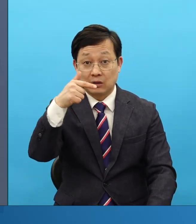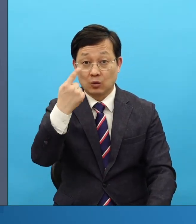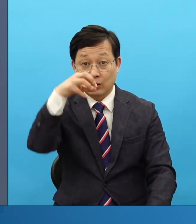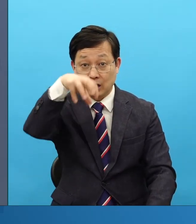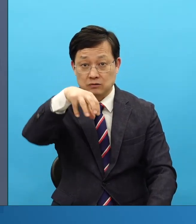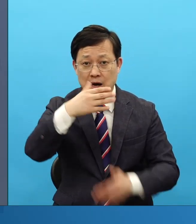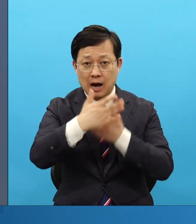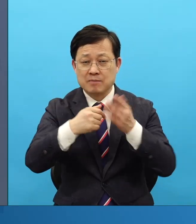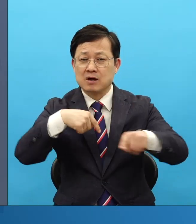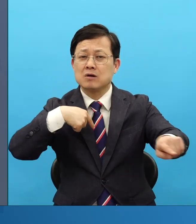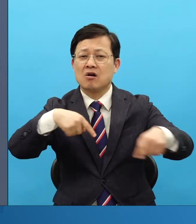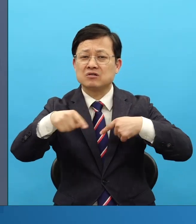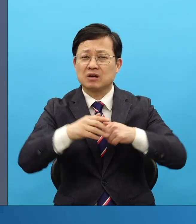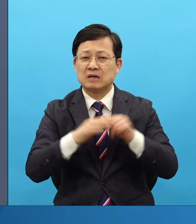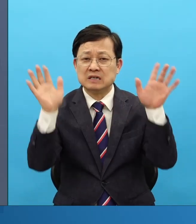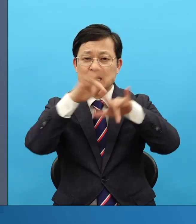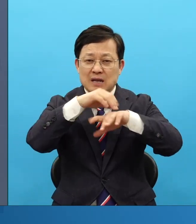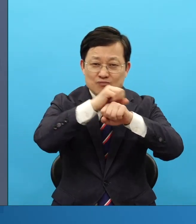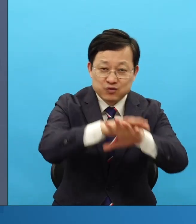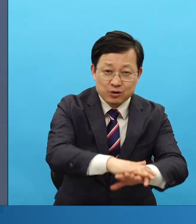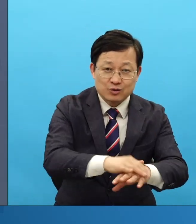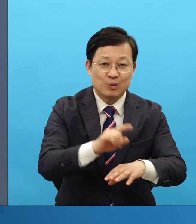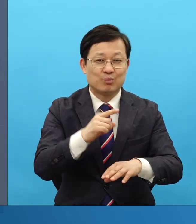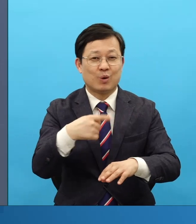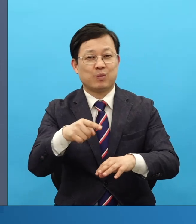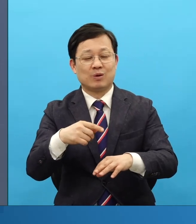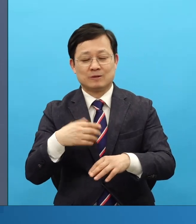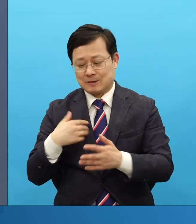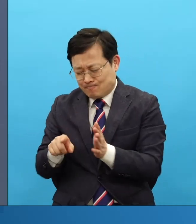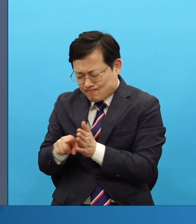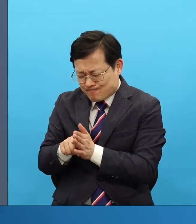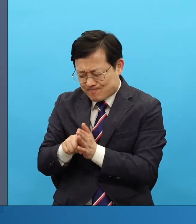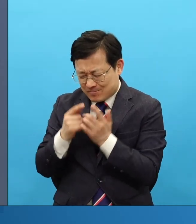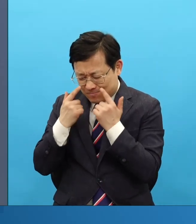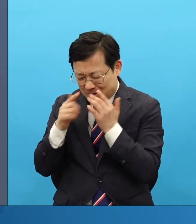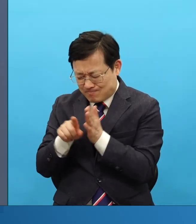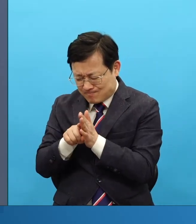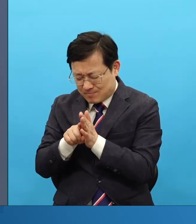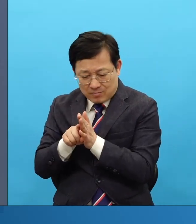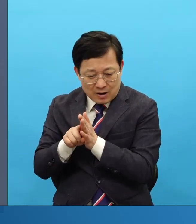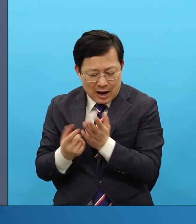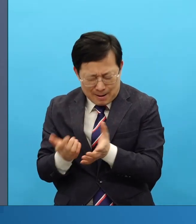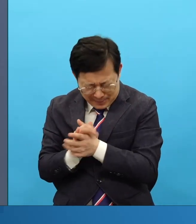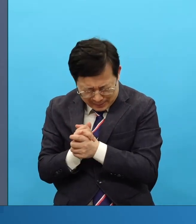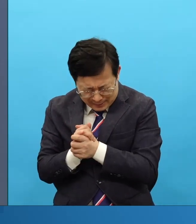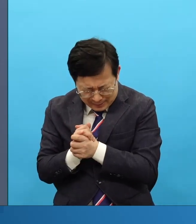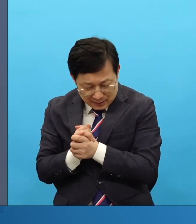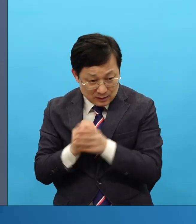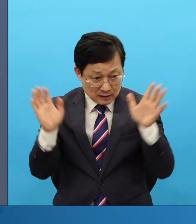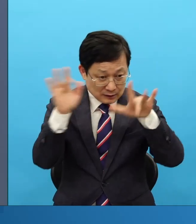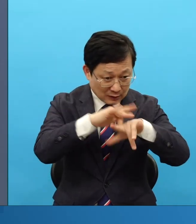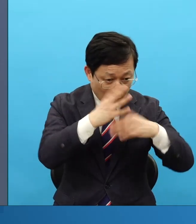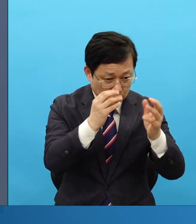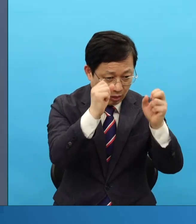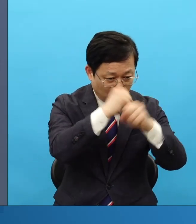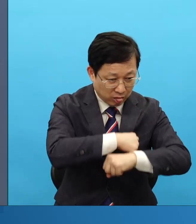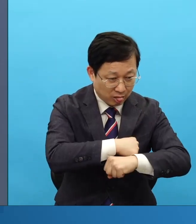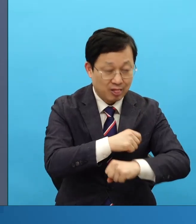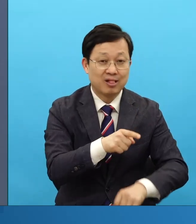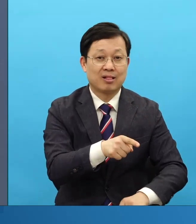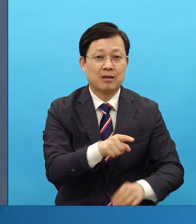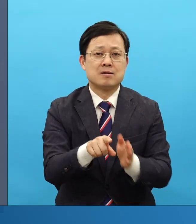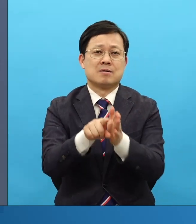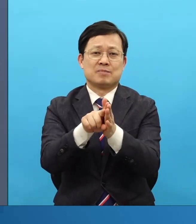take place in 흑암이 Tyrannus. 막 무너지고 여러분 지금 믿는 순간 확신하는 순간 아멘하는 순간에 흑암은 무너지는 겁니다. Force of darkness